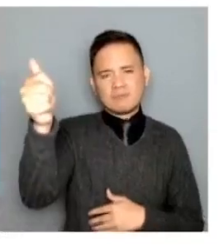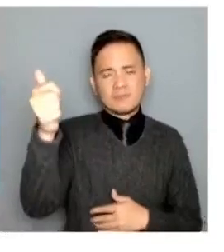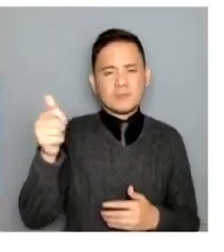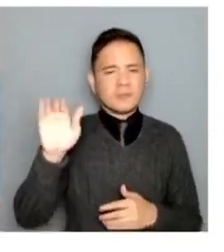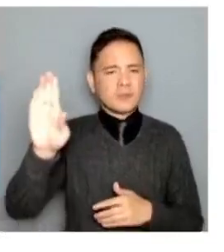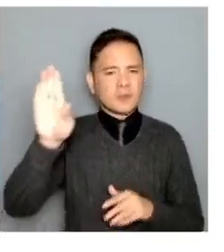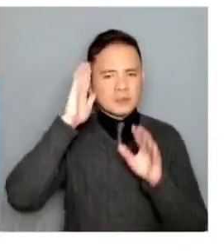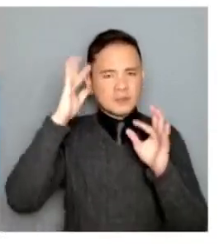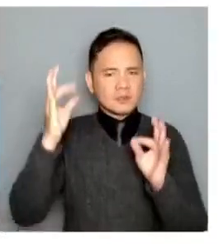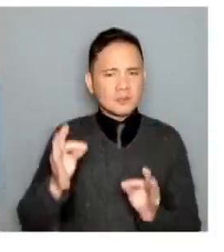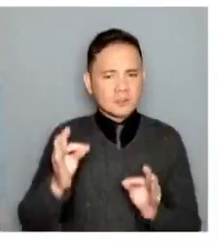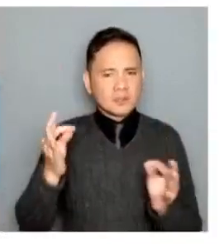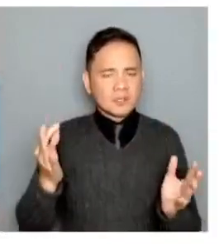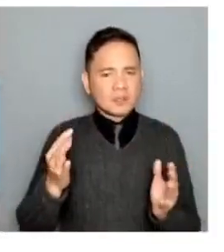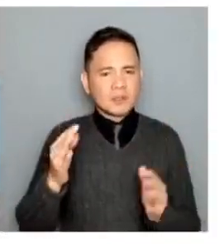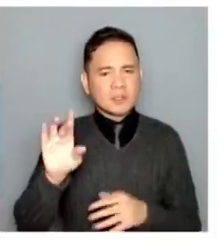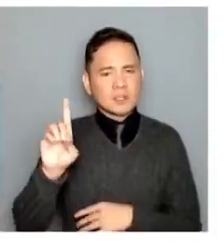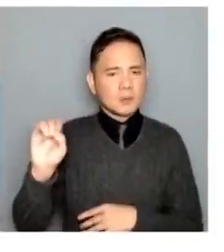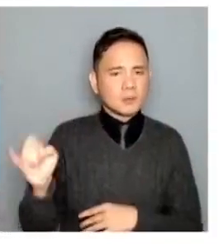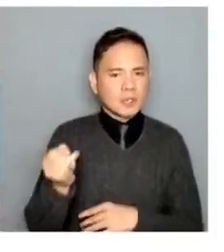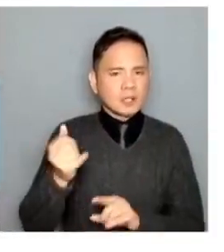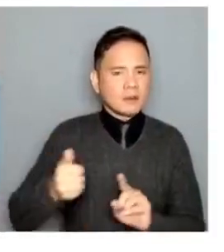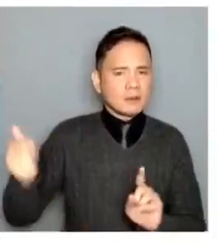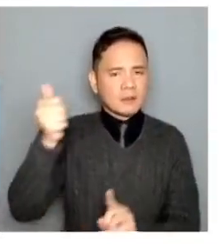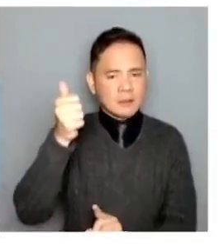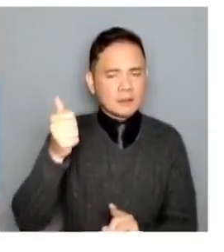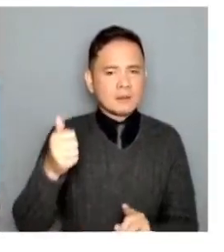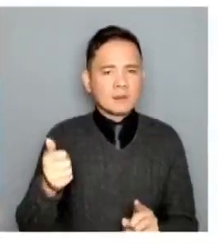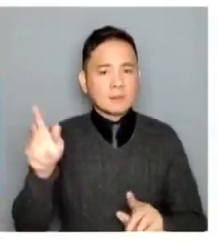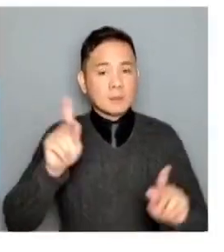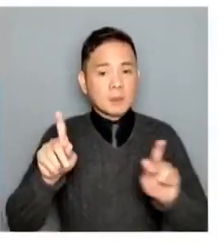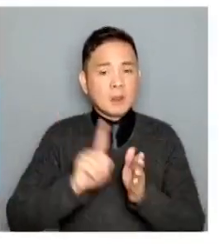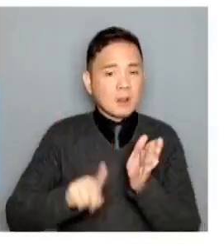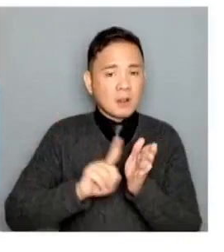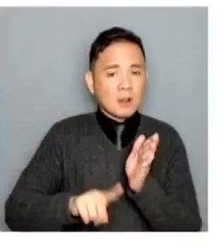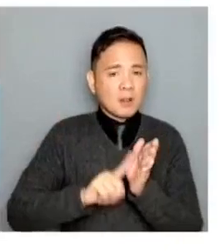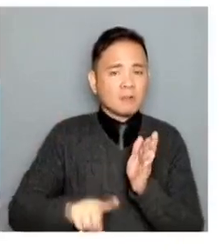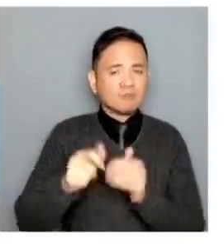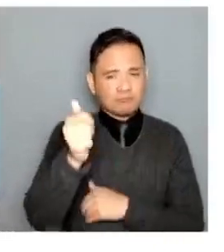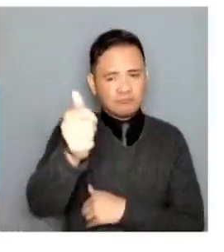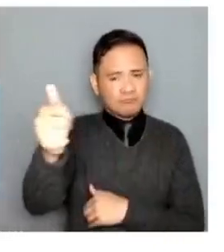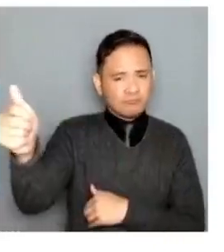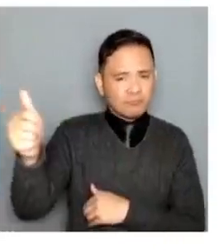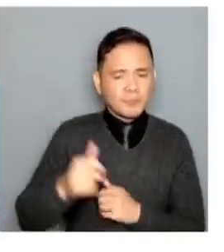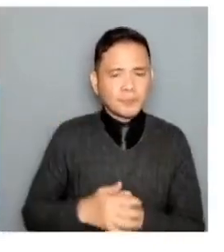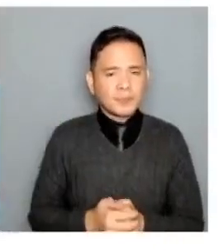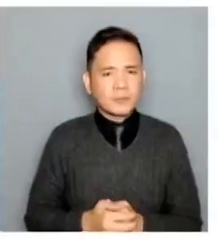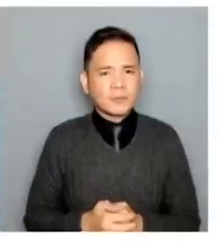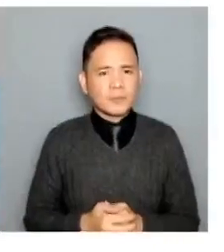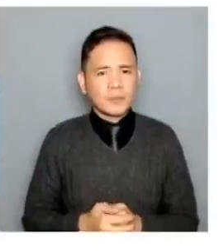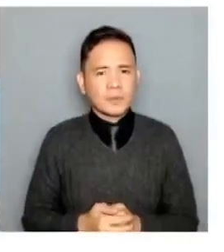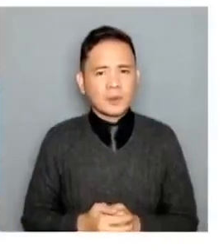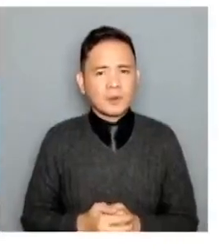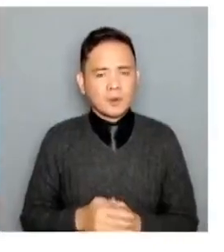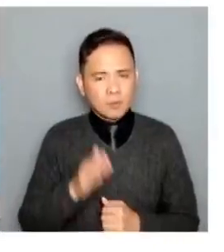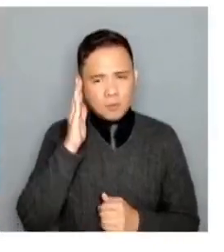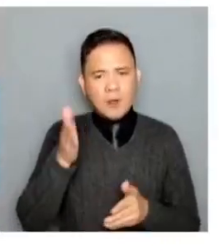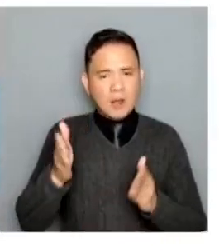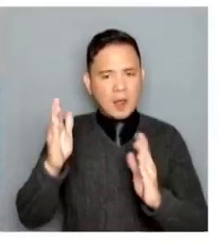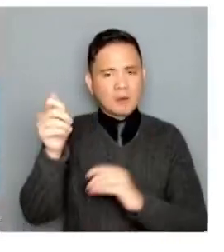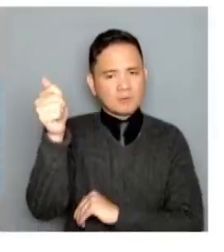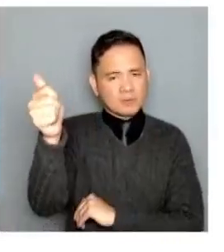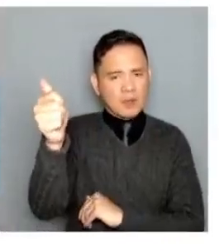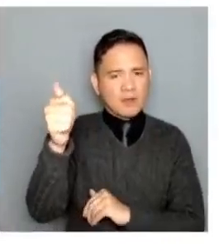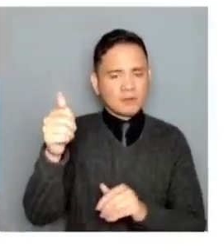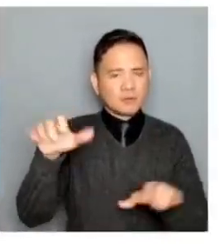ating DOJ secretary at ng mga nag-imbestiga po dito, ibibigay na namin po sa kanila kung ano man yan.